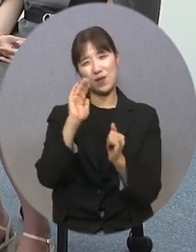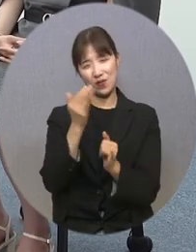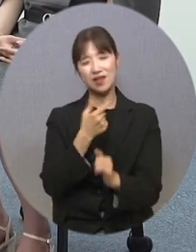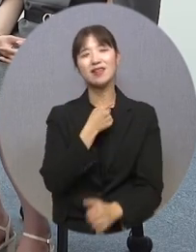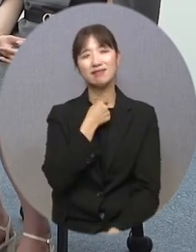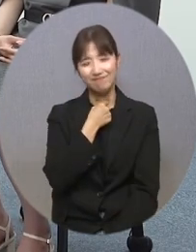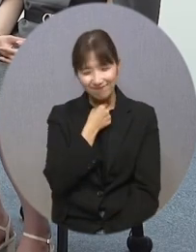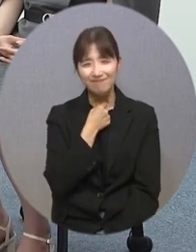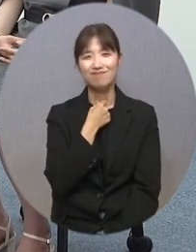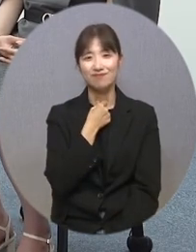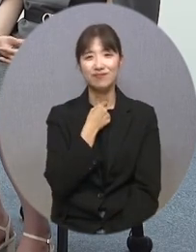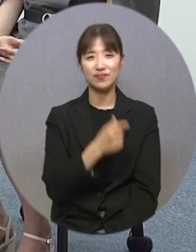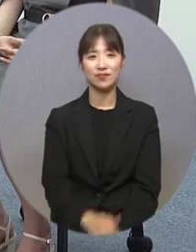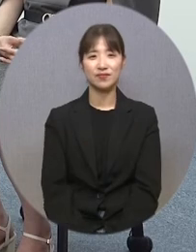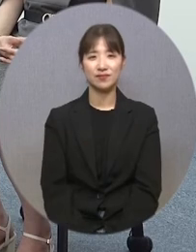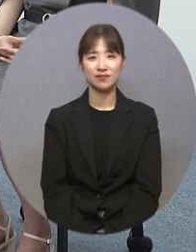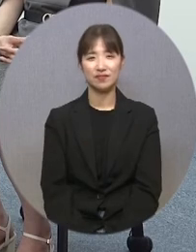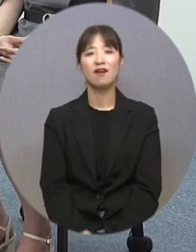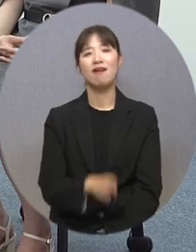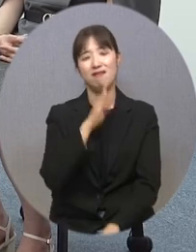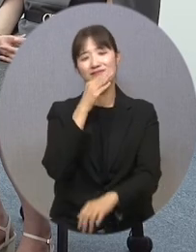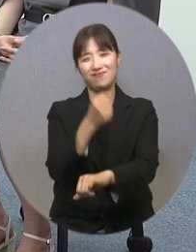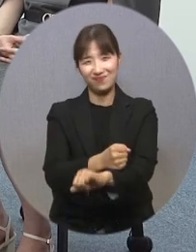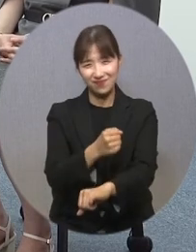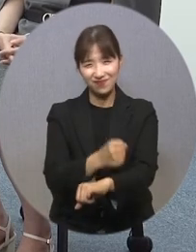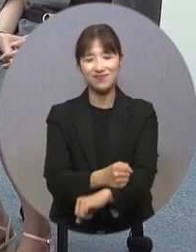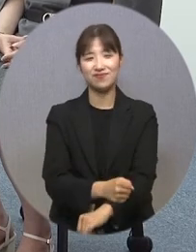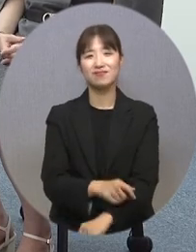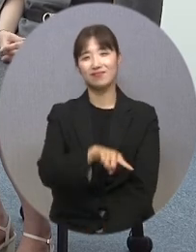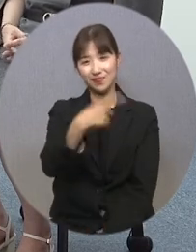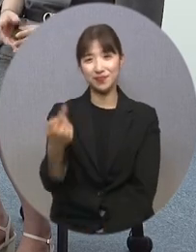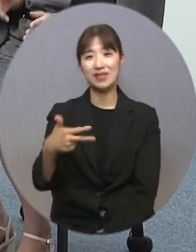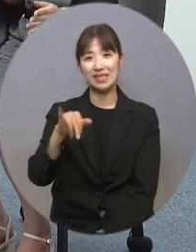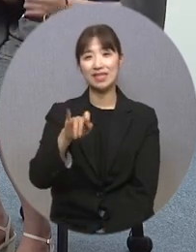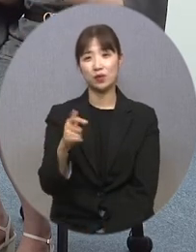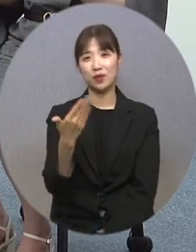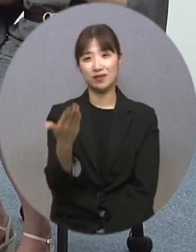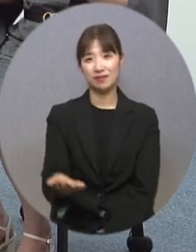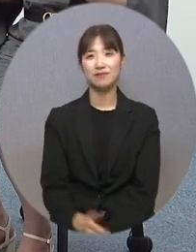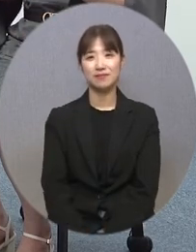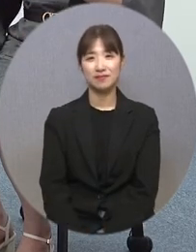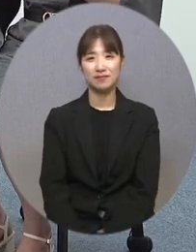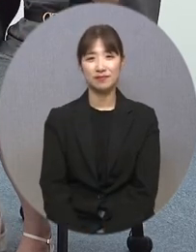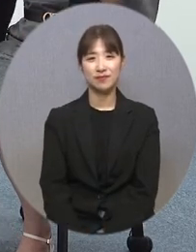기원합니다 내를 내 감사하네요 수고하셨어요 우리 지원 님